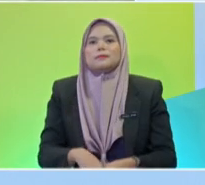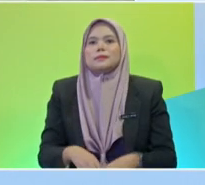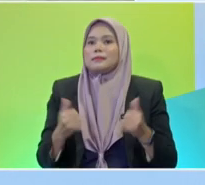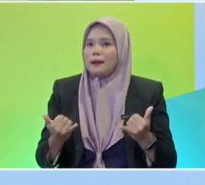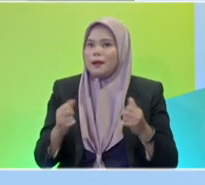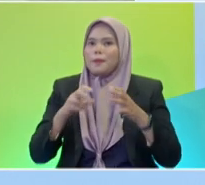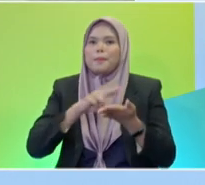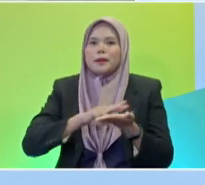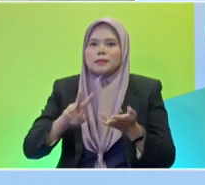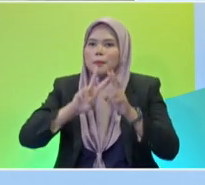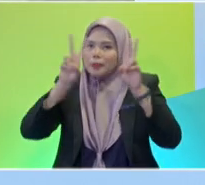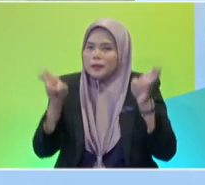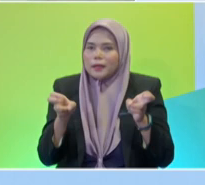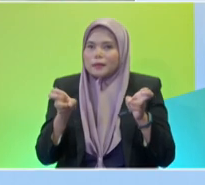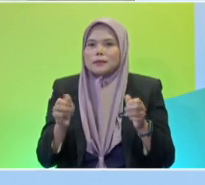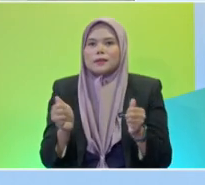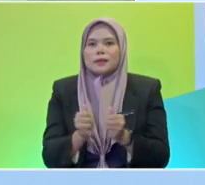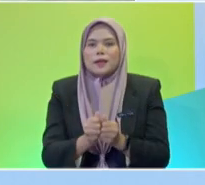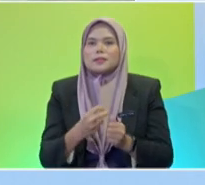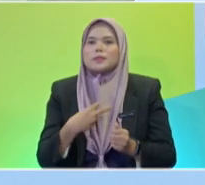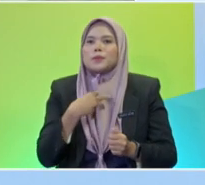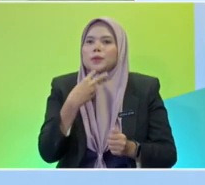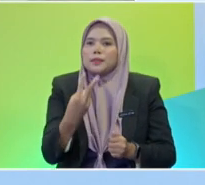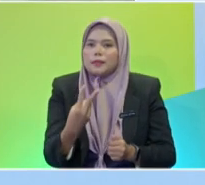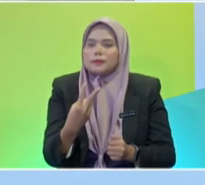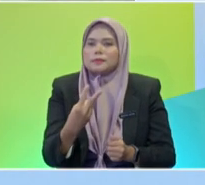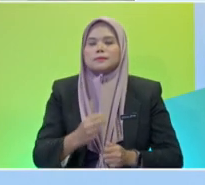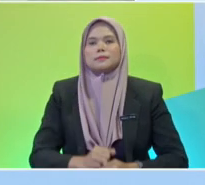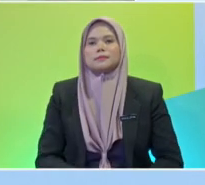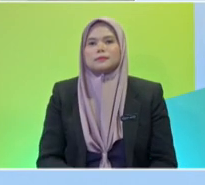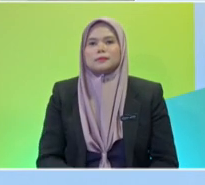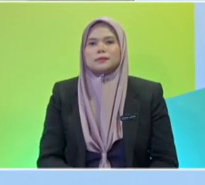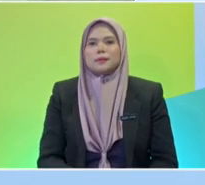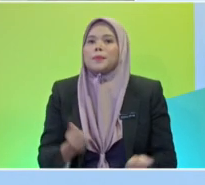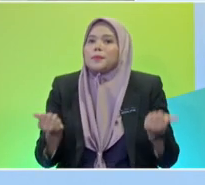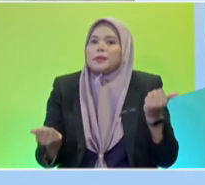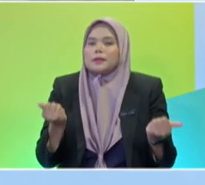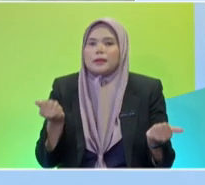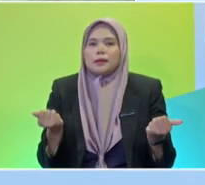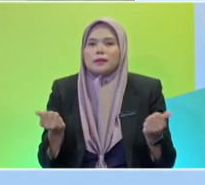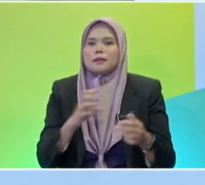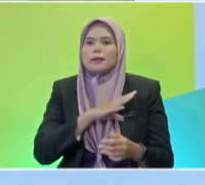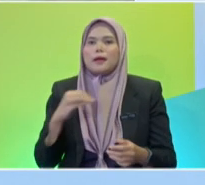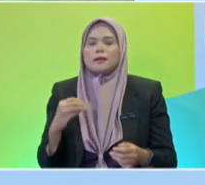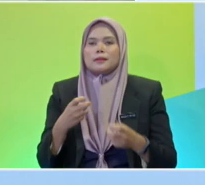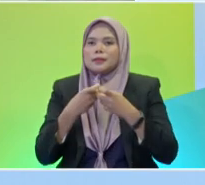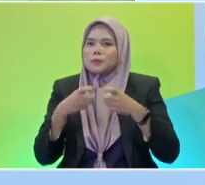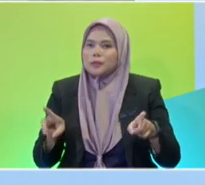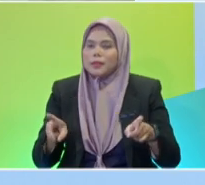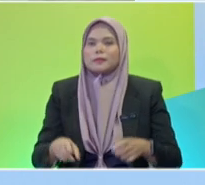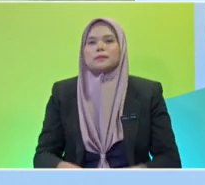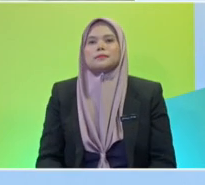kita baca petikan dengan sebutan dan intonasi kemudian membuat pertimbangan dan keputusan